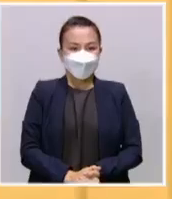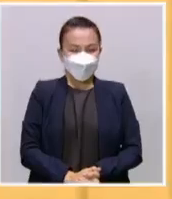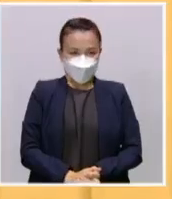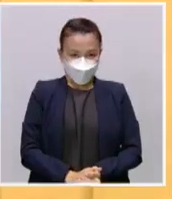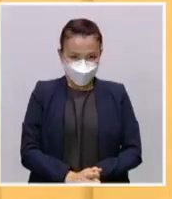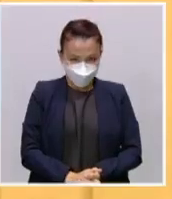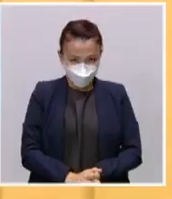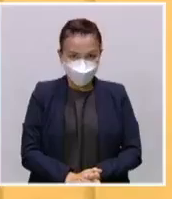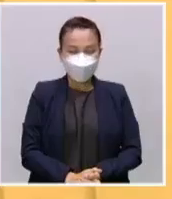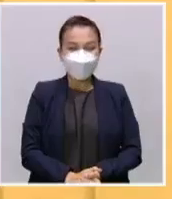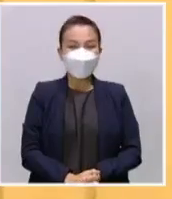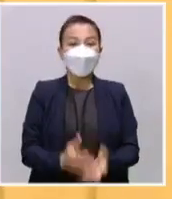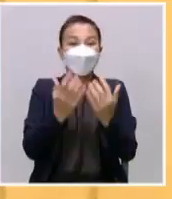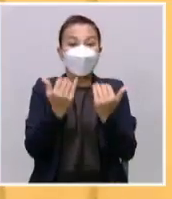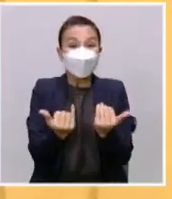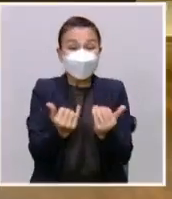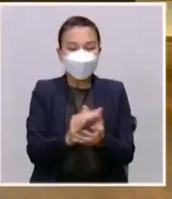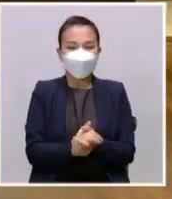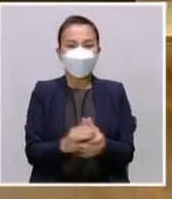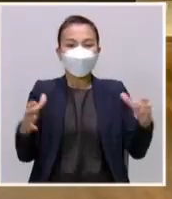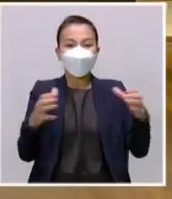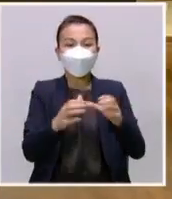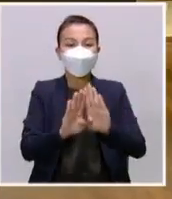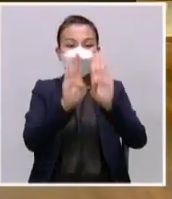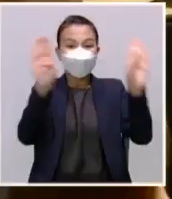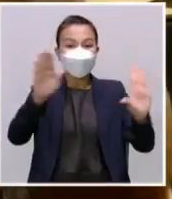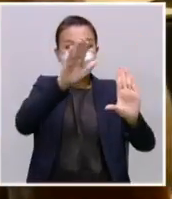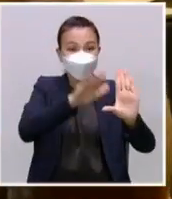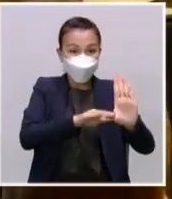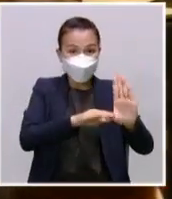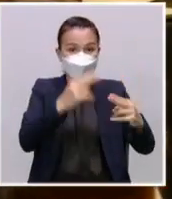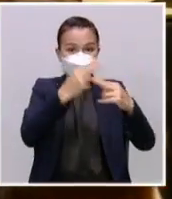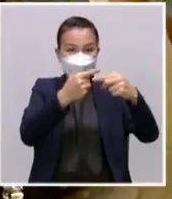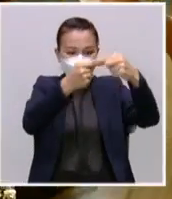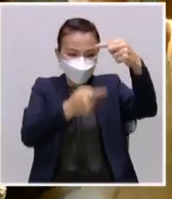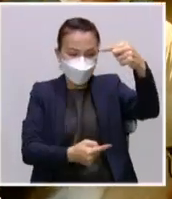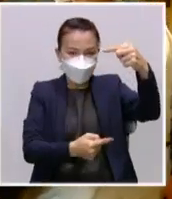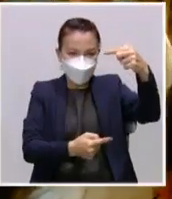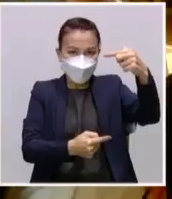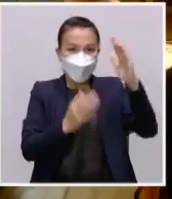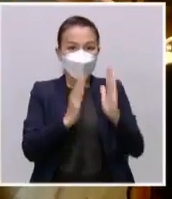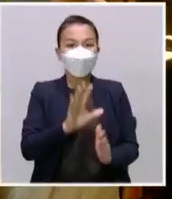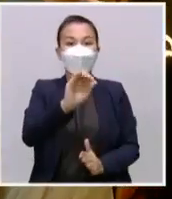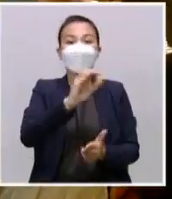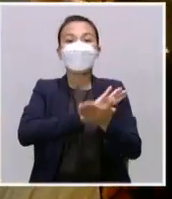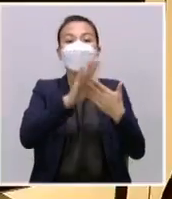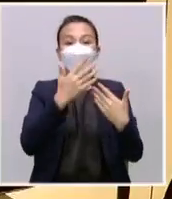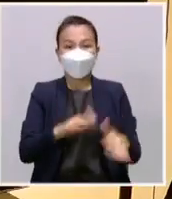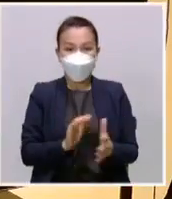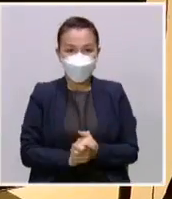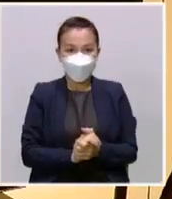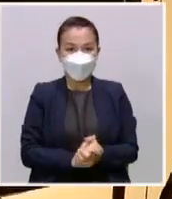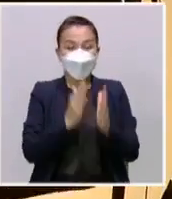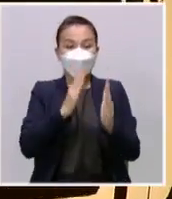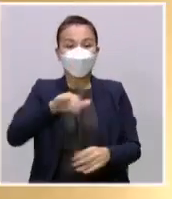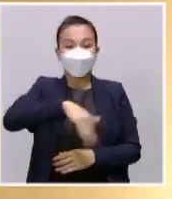โดยล่าสุดกองประกวดนางสาวไทยได้ประกาศผู้ผ่านเข้ารอบ50คนสุดท้ายเป็นที่เรียบร้อยแล้วโดยทั้ง50คนจะได้ร่วมทำกิ